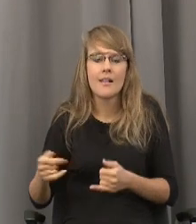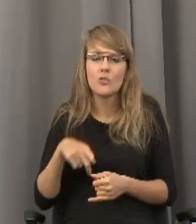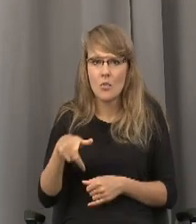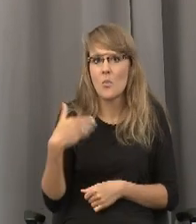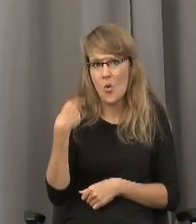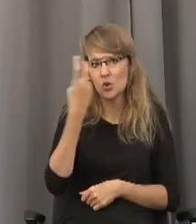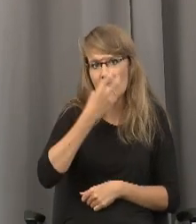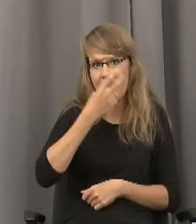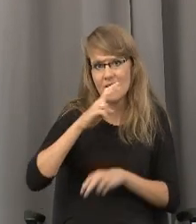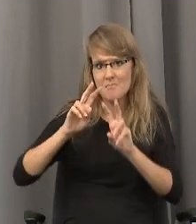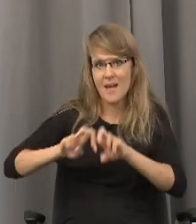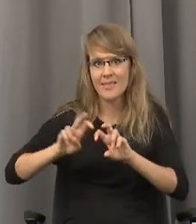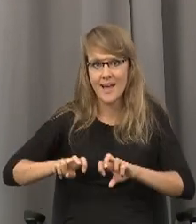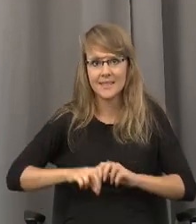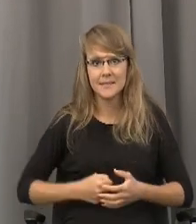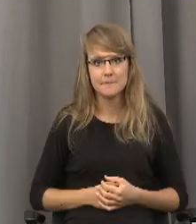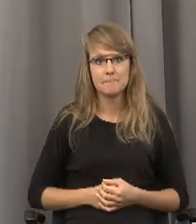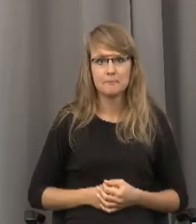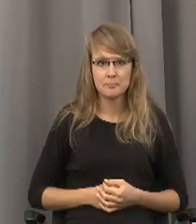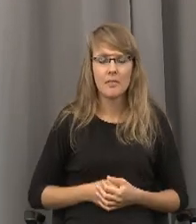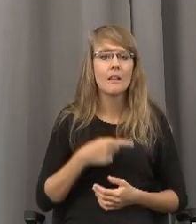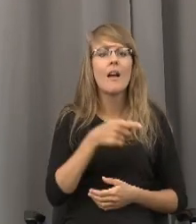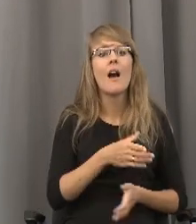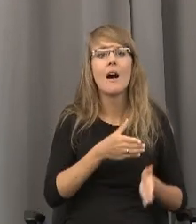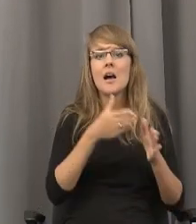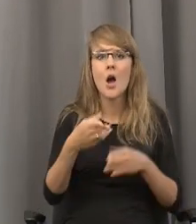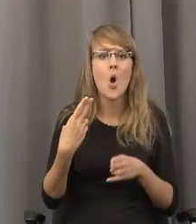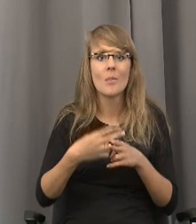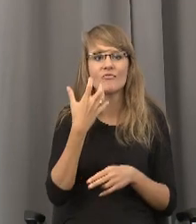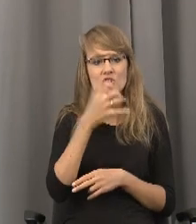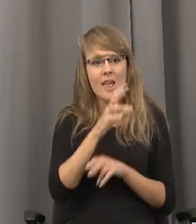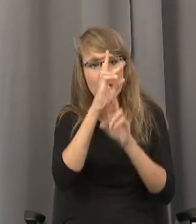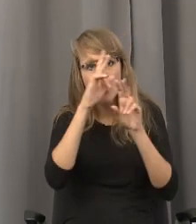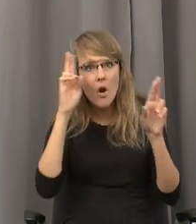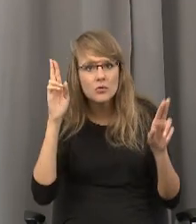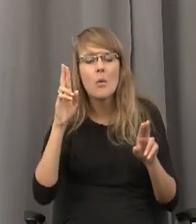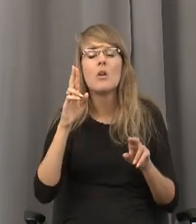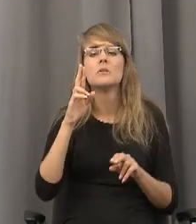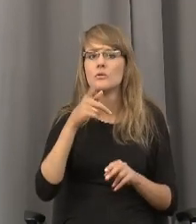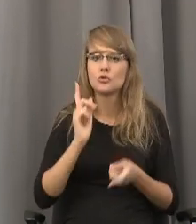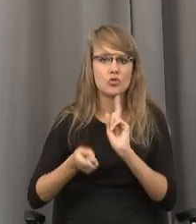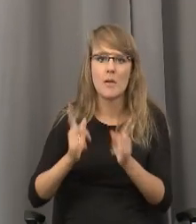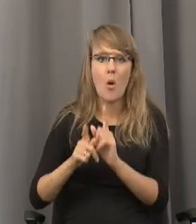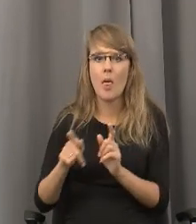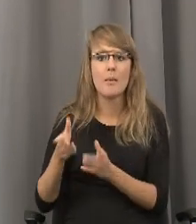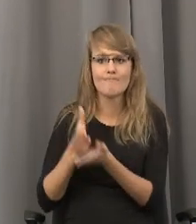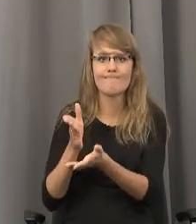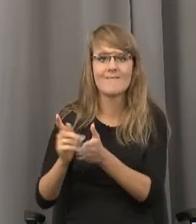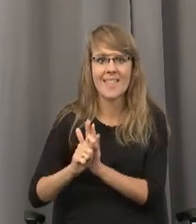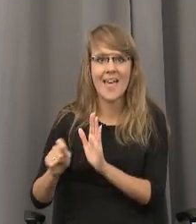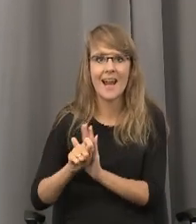już zajmowała. O zaletach wczesnego rozpoznania choroby, która daje możliwość wdrożenia szybszej terapii, opóźnienia momentu pełnego